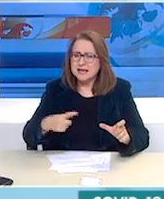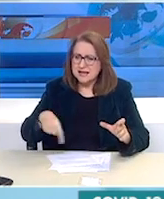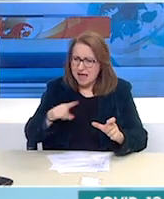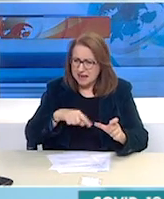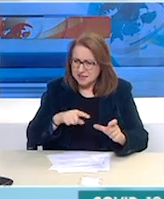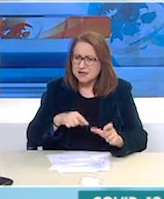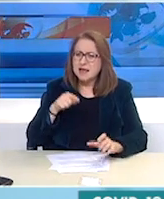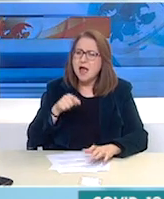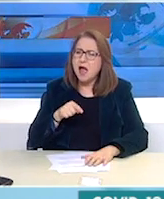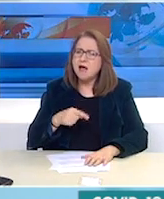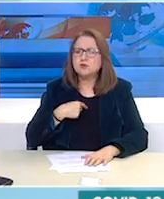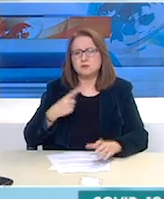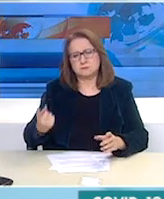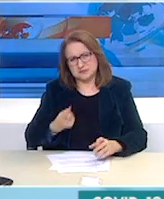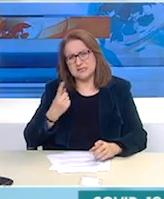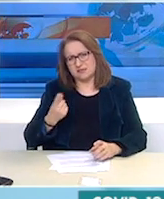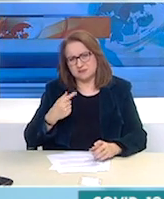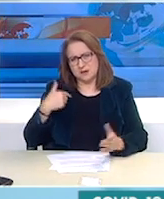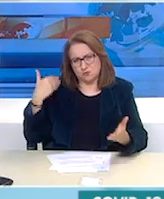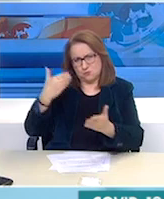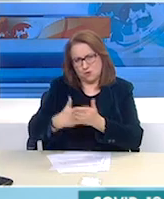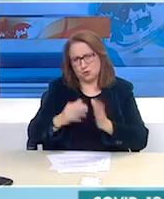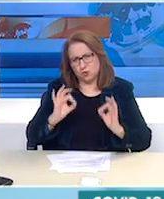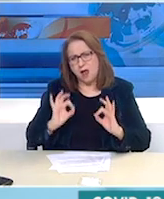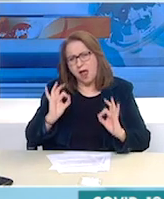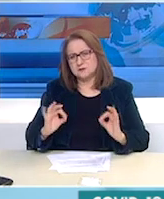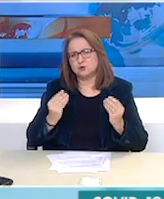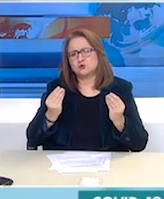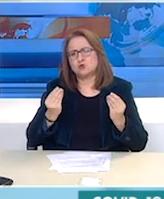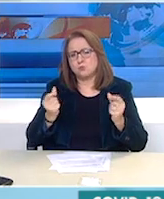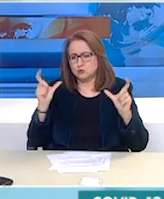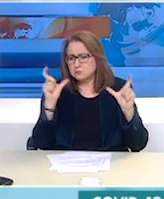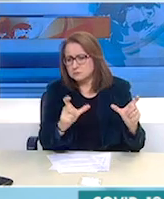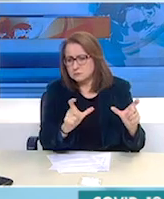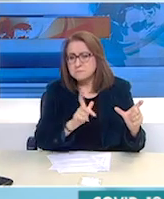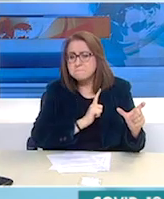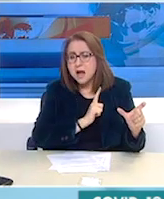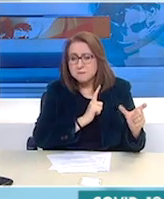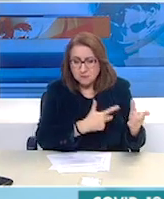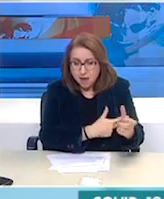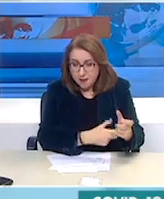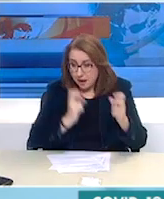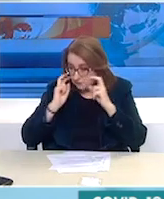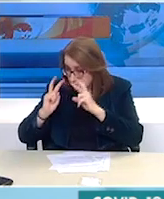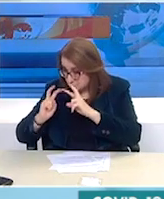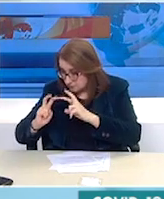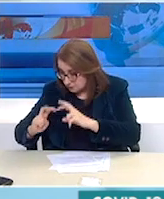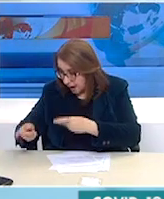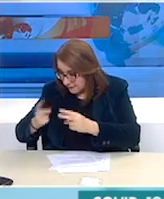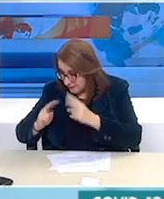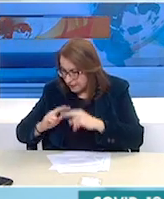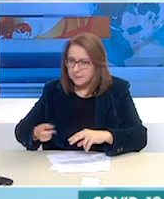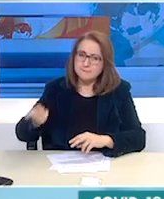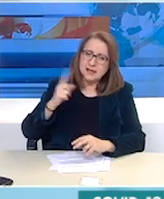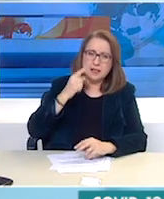τακτική επιχειρησιακή μέχρι να έχουμε το αποτέλεσμα όλων των ελέγχων που θα μας δώσει τη δυνατότητα να αξιολογήσουμε την πραγματική κατάσταση και